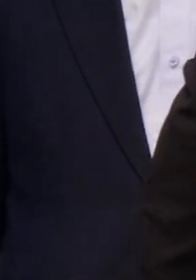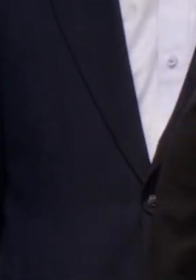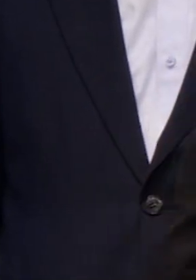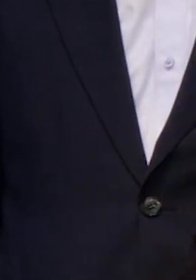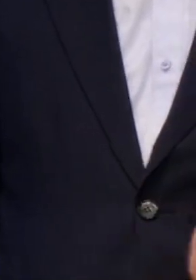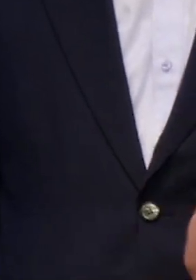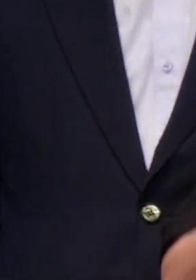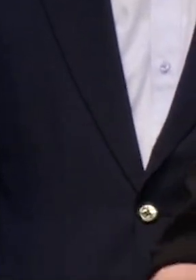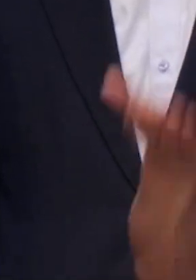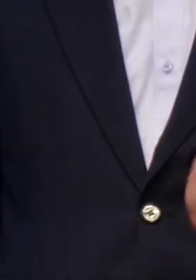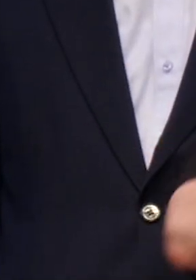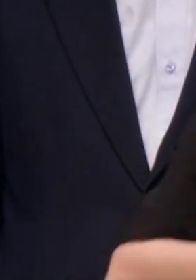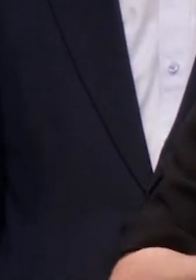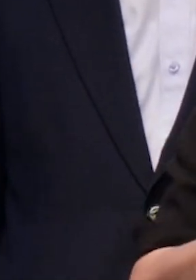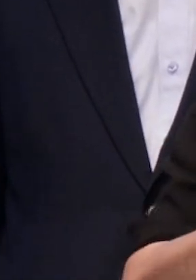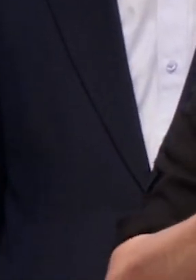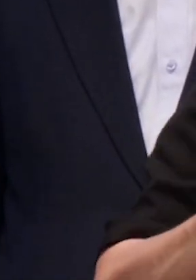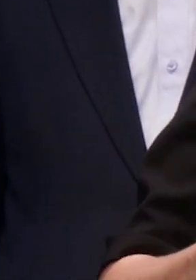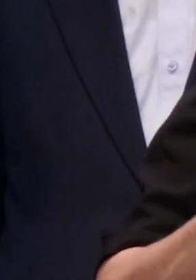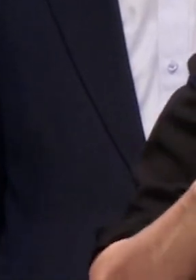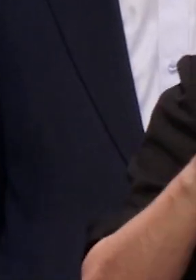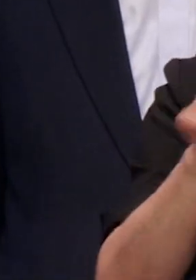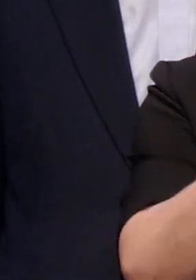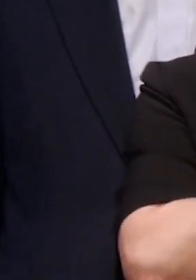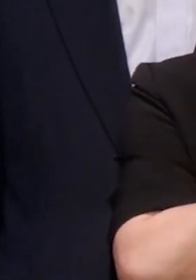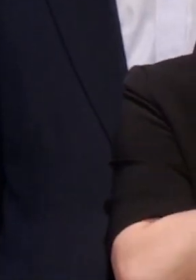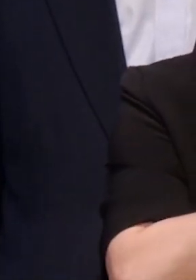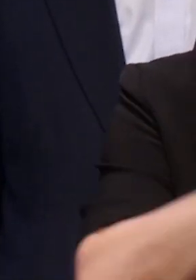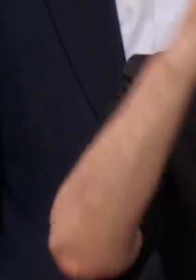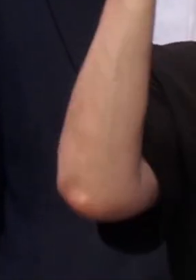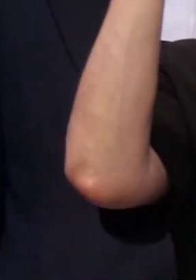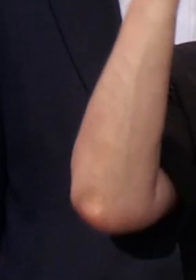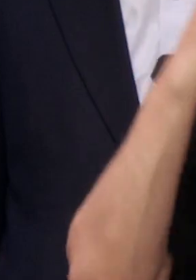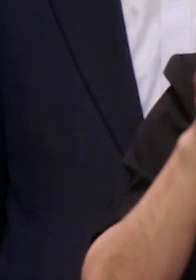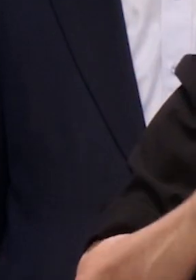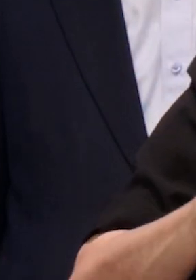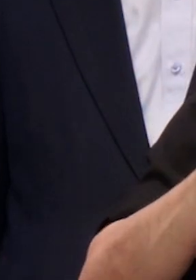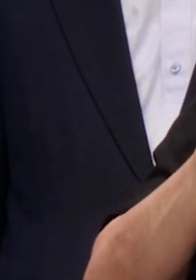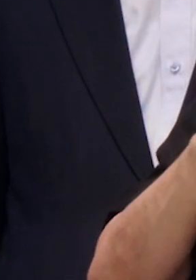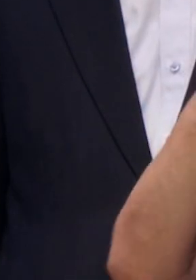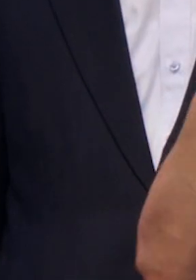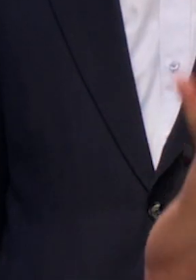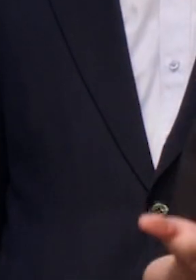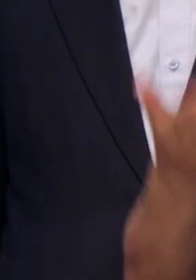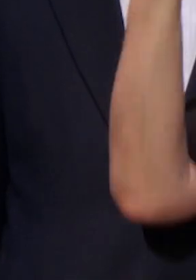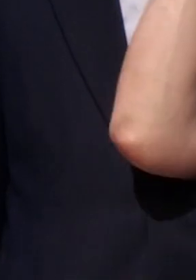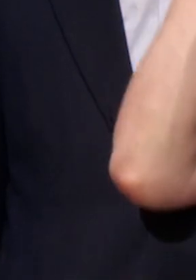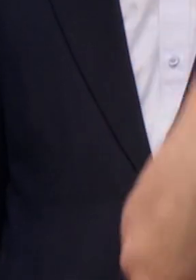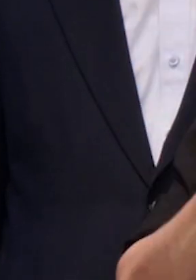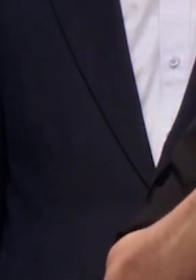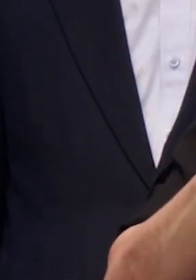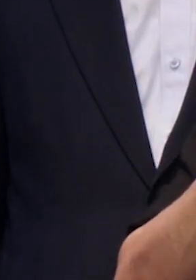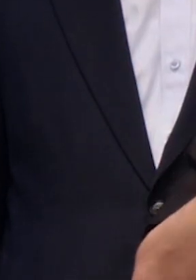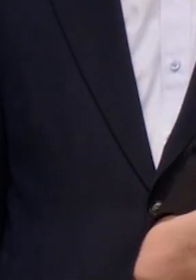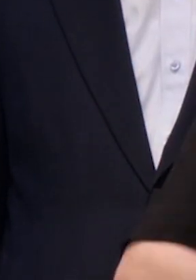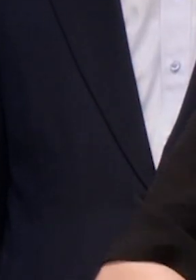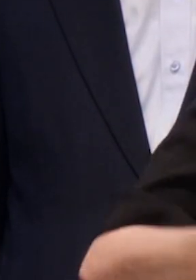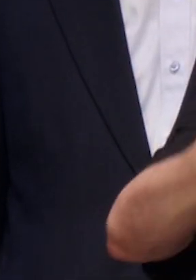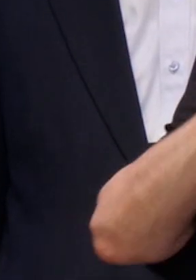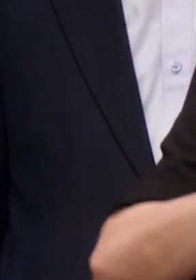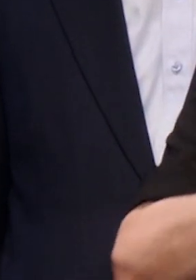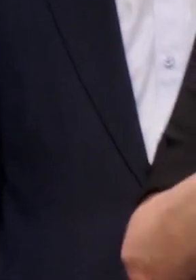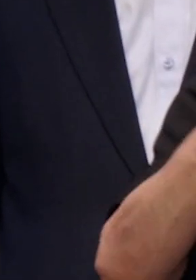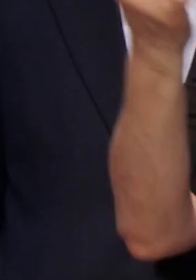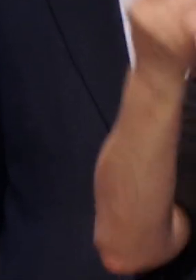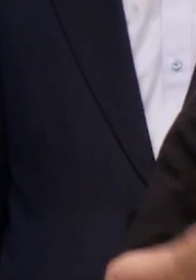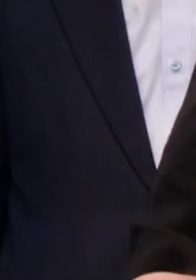존경하는 국민 여러분, 지구 관측사상 가장 뜨겁다는 올여름 휴가는 대한민국 지중해 남해 바다로 오십시오.